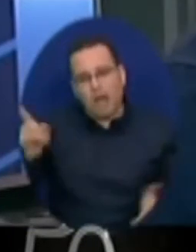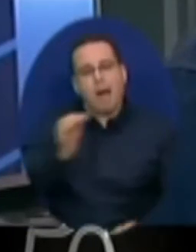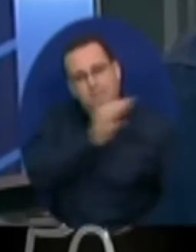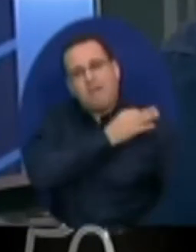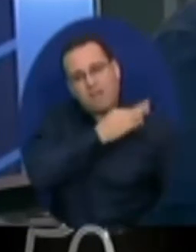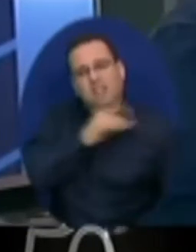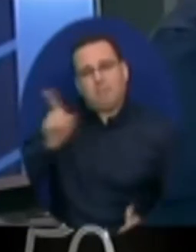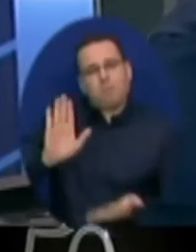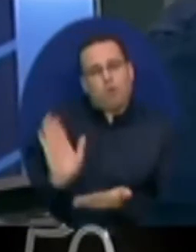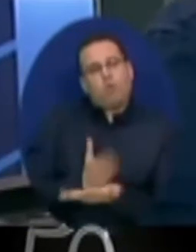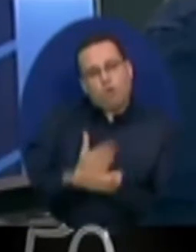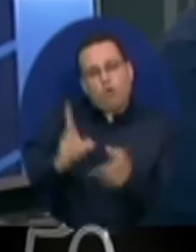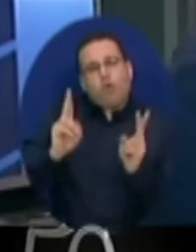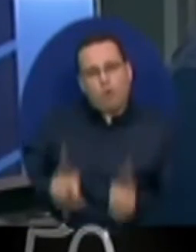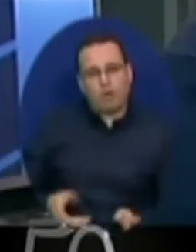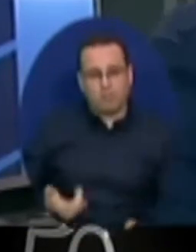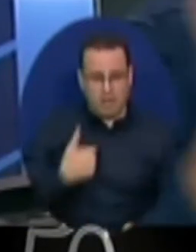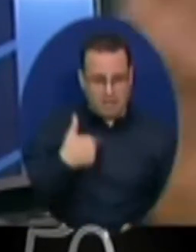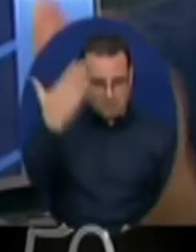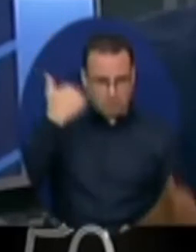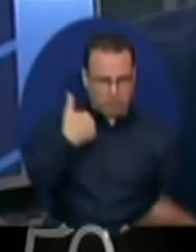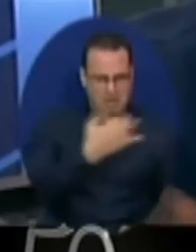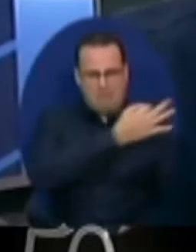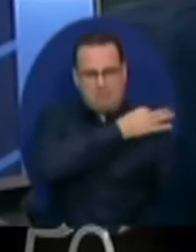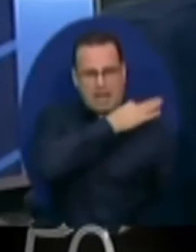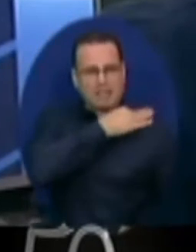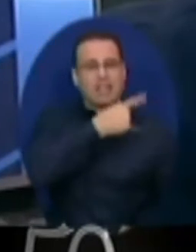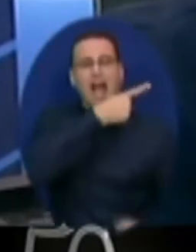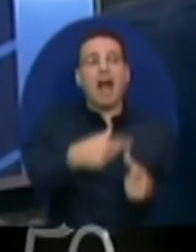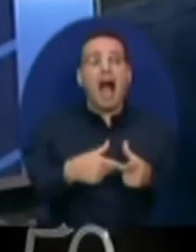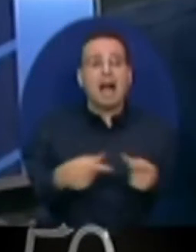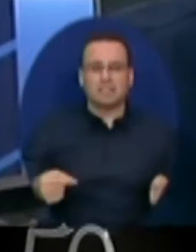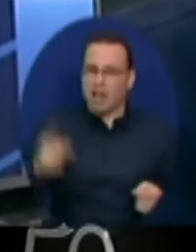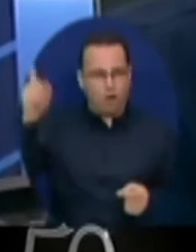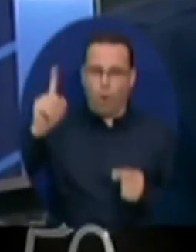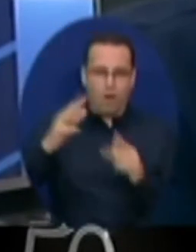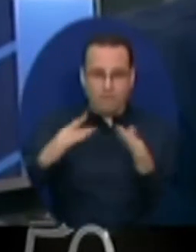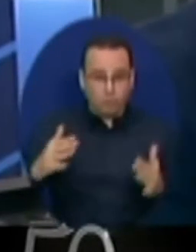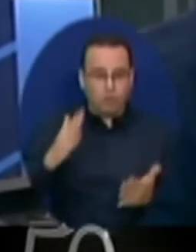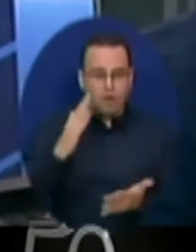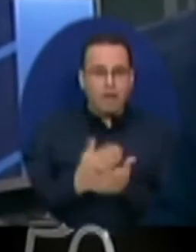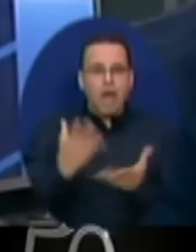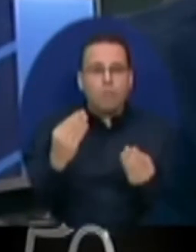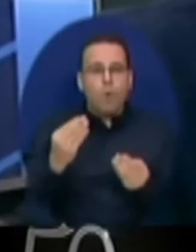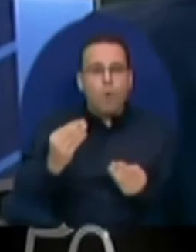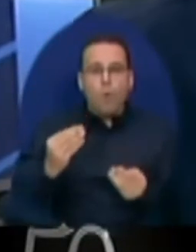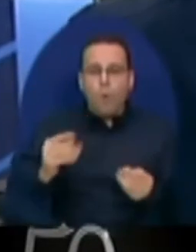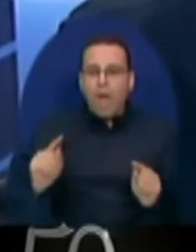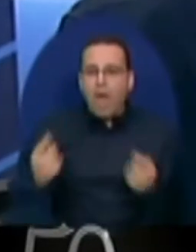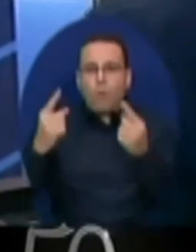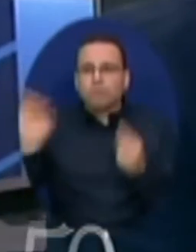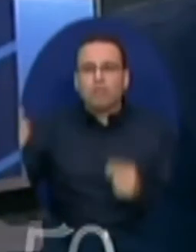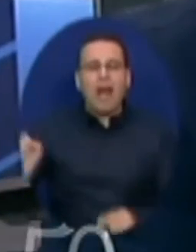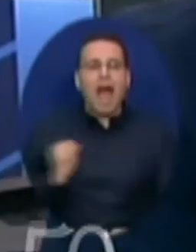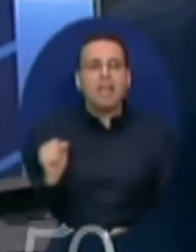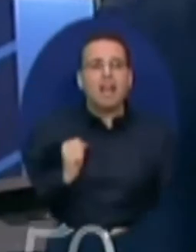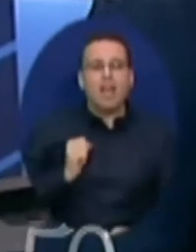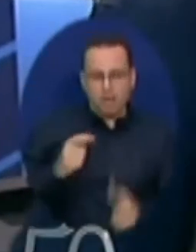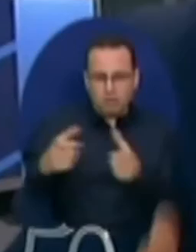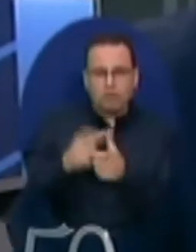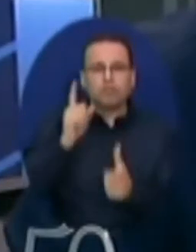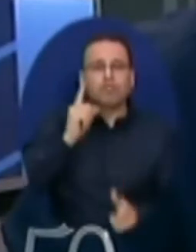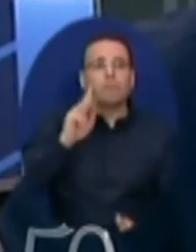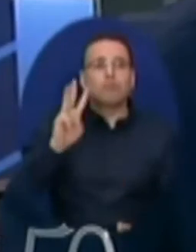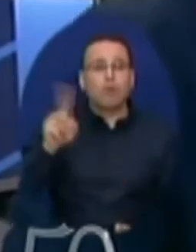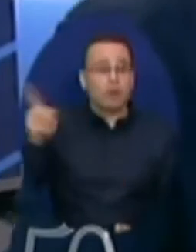מהמפקדים שיחליטו. אני כשפיקדתי על עזה, זה לא לבנון, הרבה אירועים של חיילי שמשון שנכנסים כמסתערבים